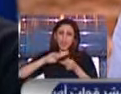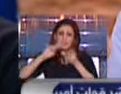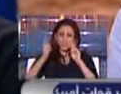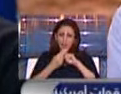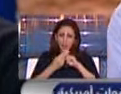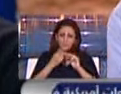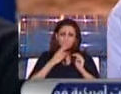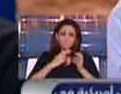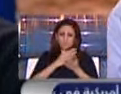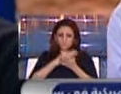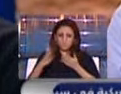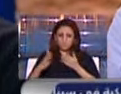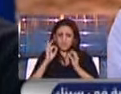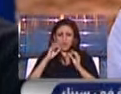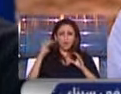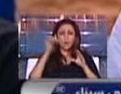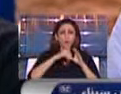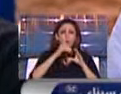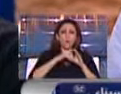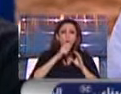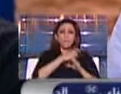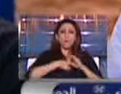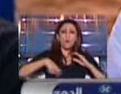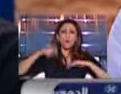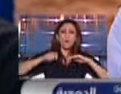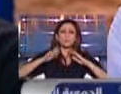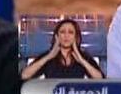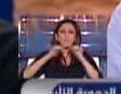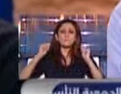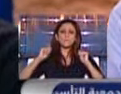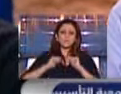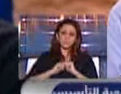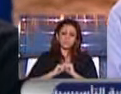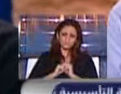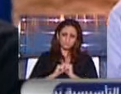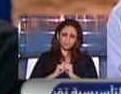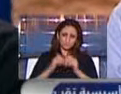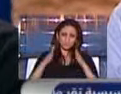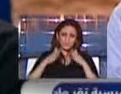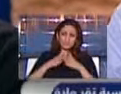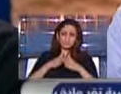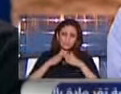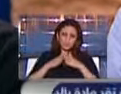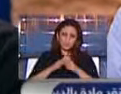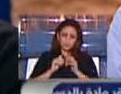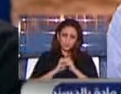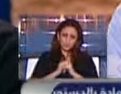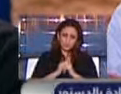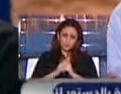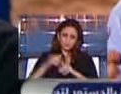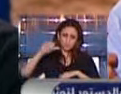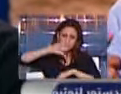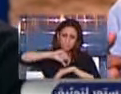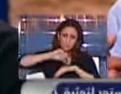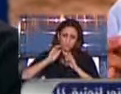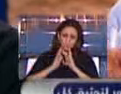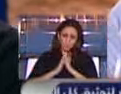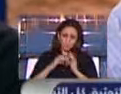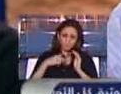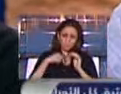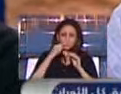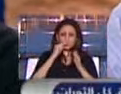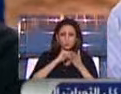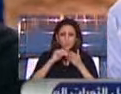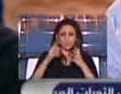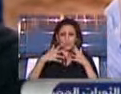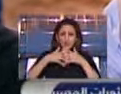المصري دول المفروض ده بنحس للقضاء. نرجع لموضوع السويس استعم، انا عندي ملحوظه بس على جماعه